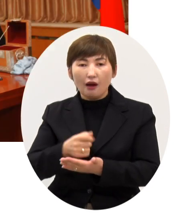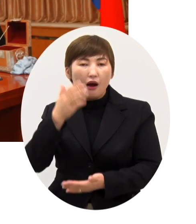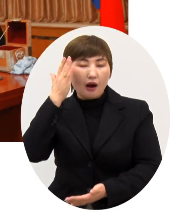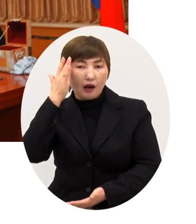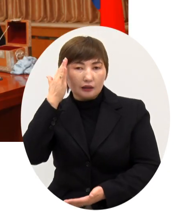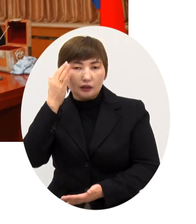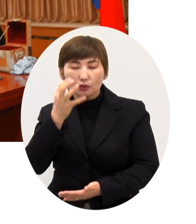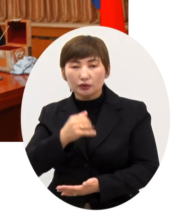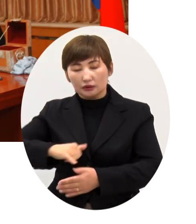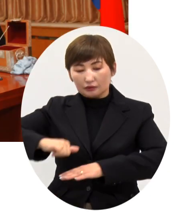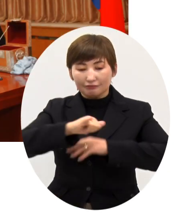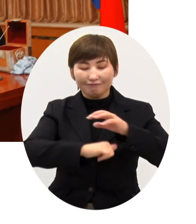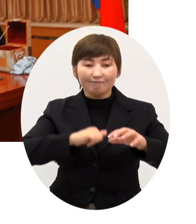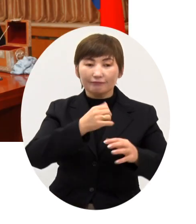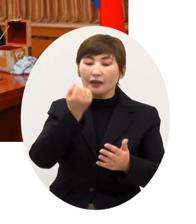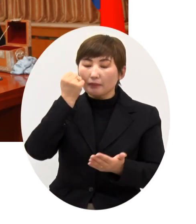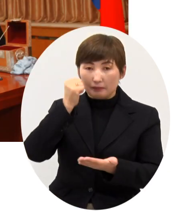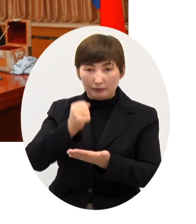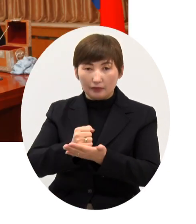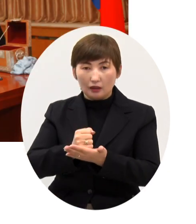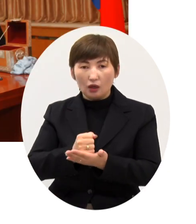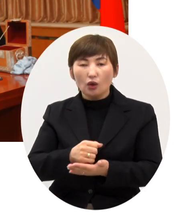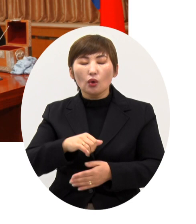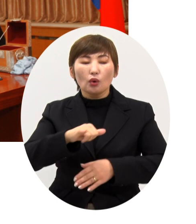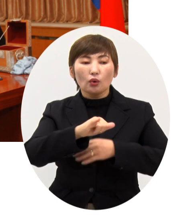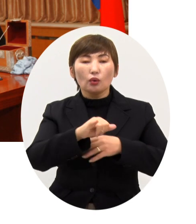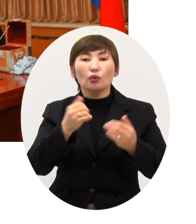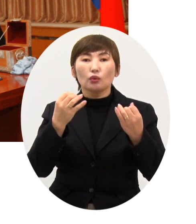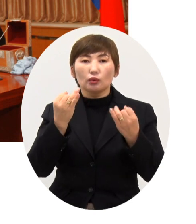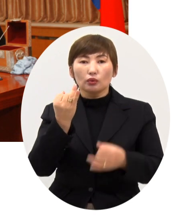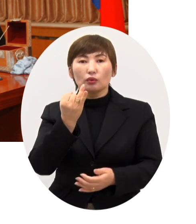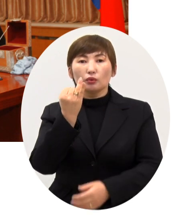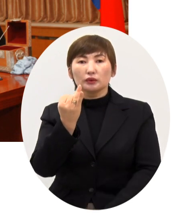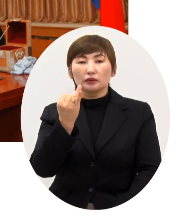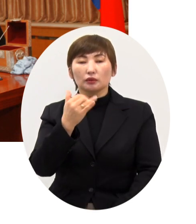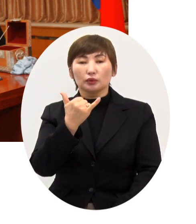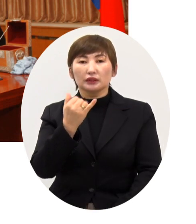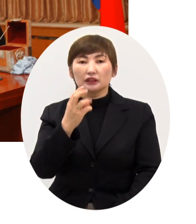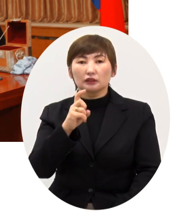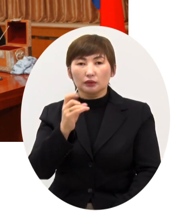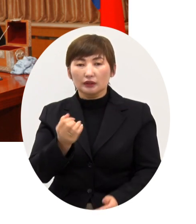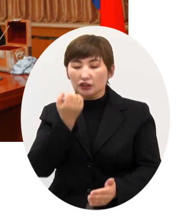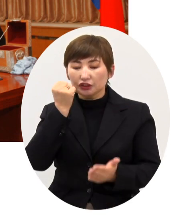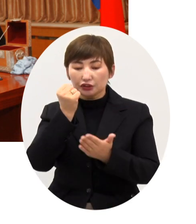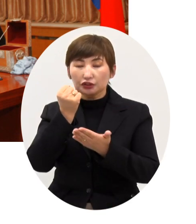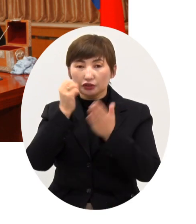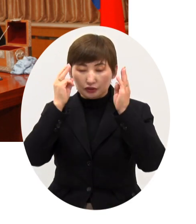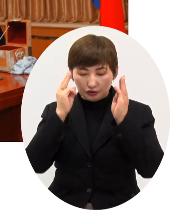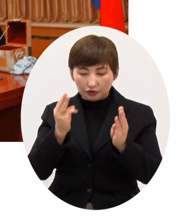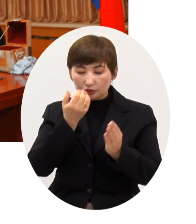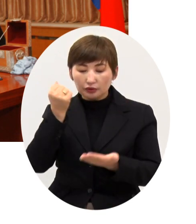дипломат харилцаа тогтооход улсын хурлын шийдвэрийн уг ихийн ихний хууц дээр тус тус дардсан